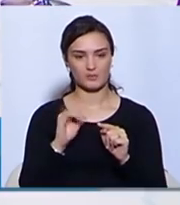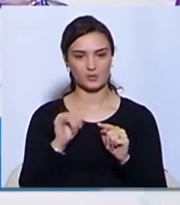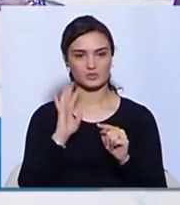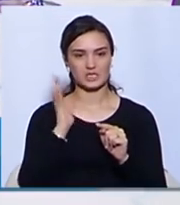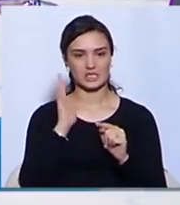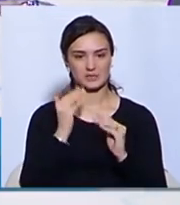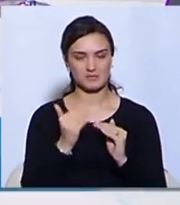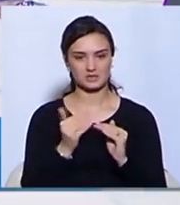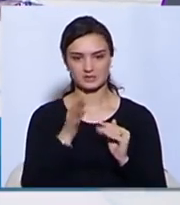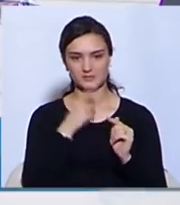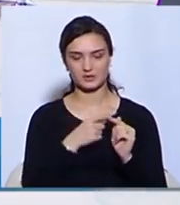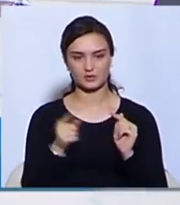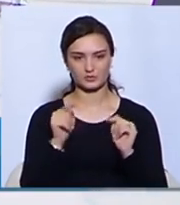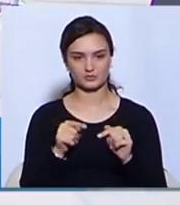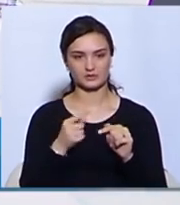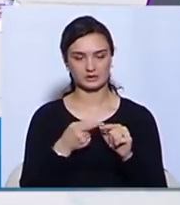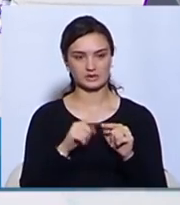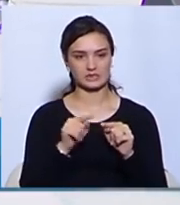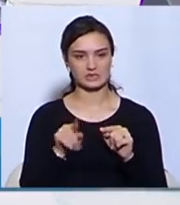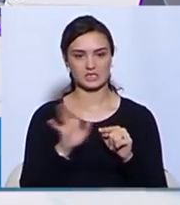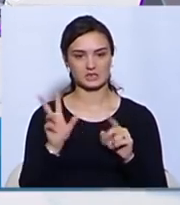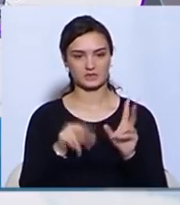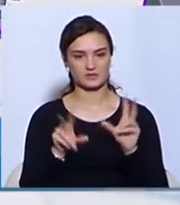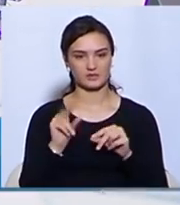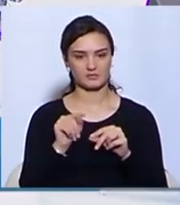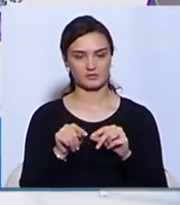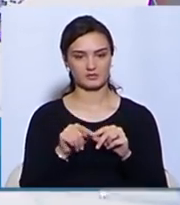კლიმაქსი, კლიმაქტერიული პერიოდი, ეს არ ითვლება